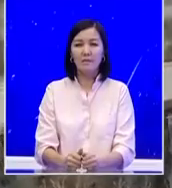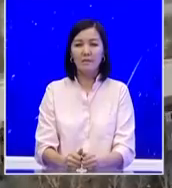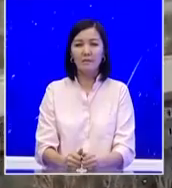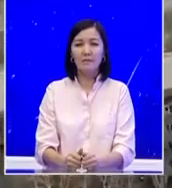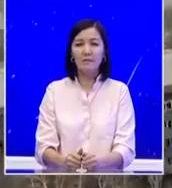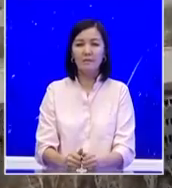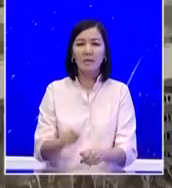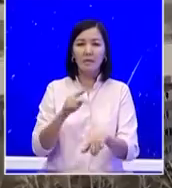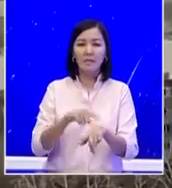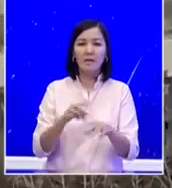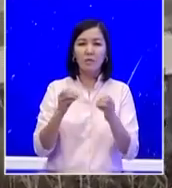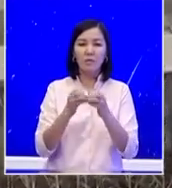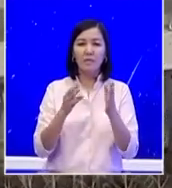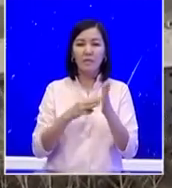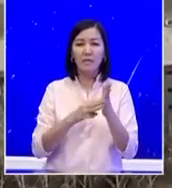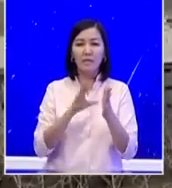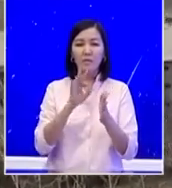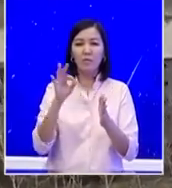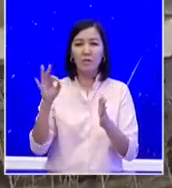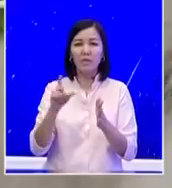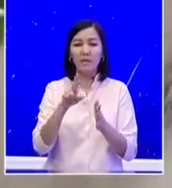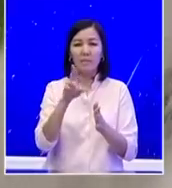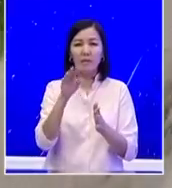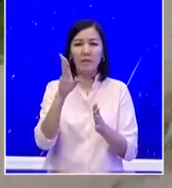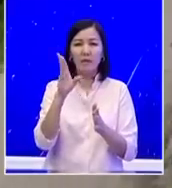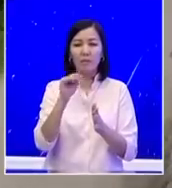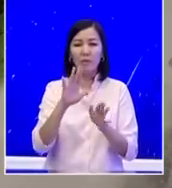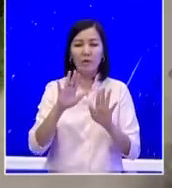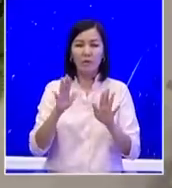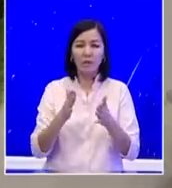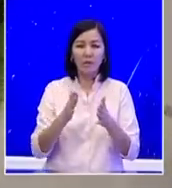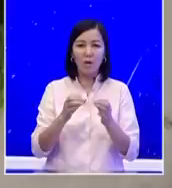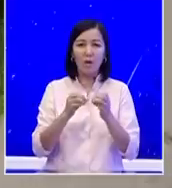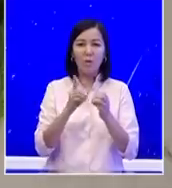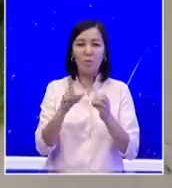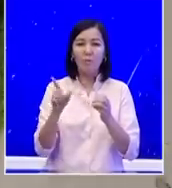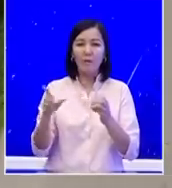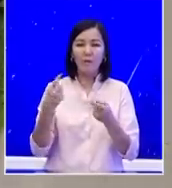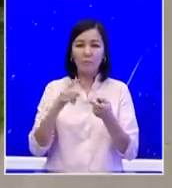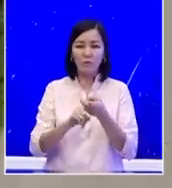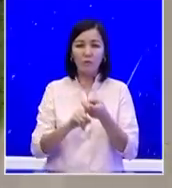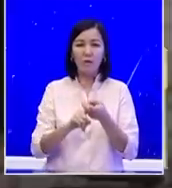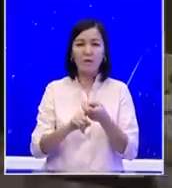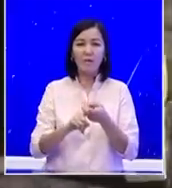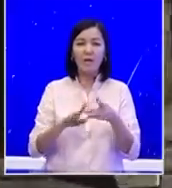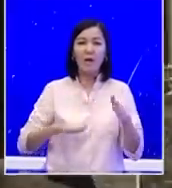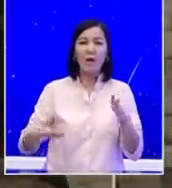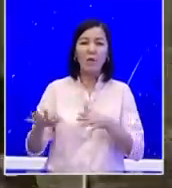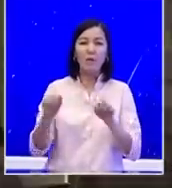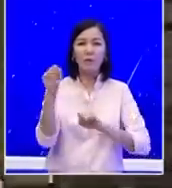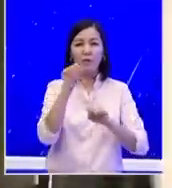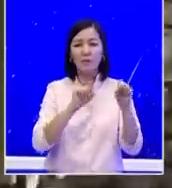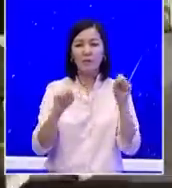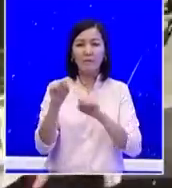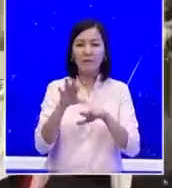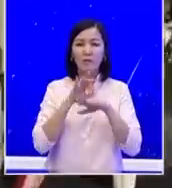Сағат 18:00-дегі Іле ауданындағы эпидемиологиялық жағдай бойынша 11 адам тәж вирусын жұқтырған. Бұл аумақта да дезинфекция